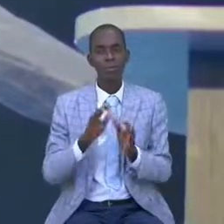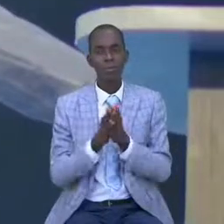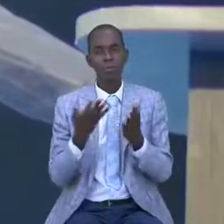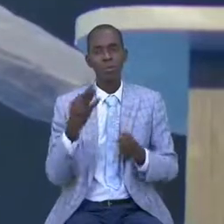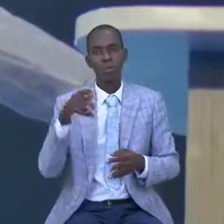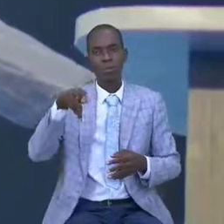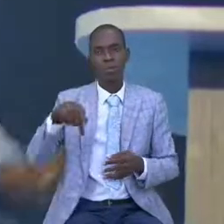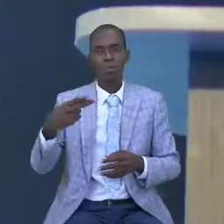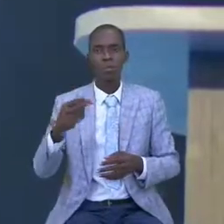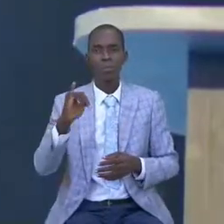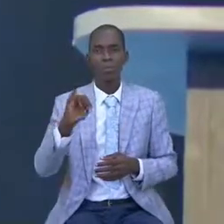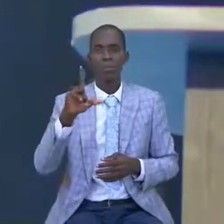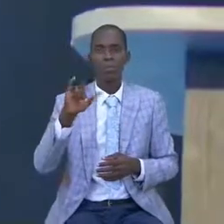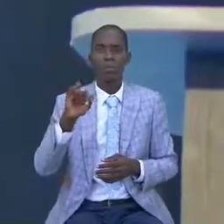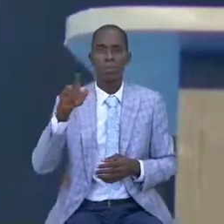le donne.